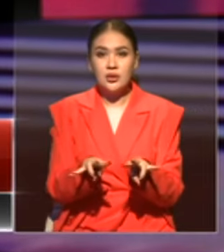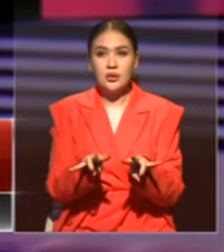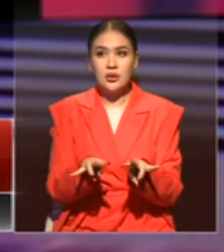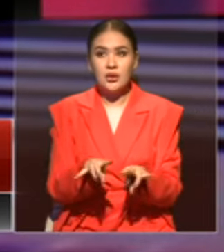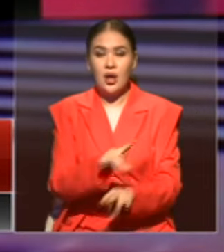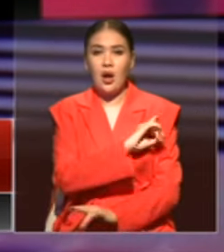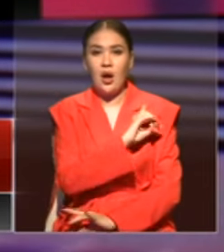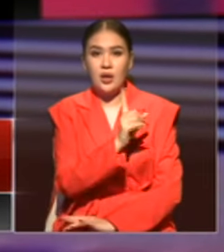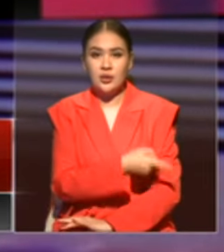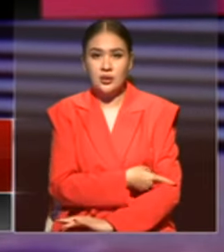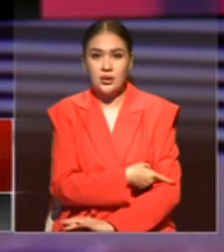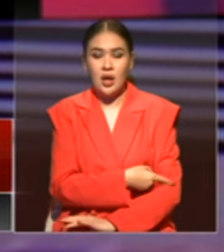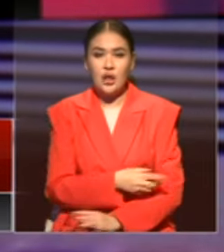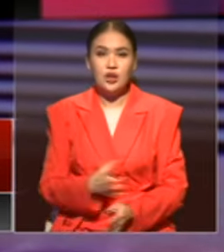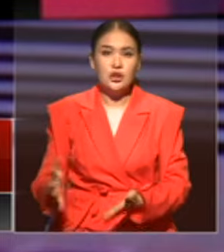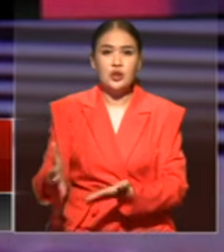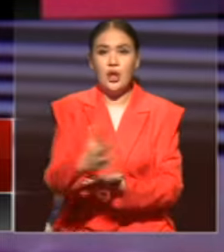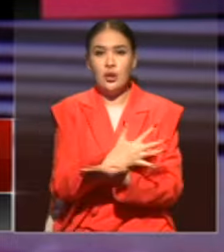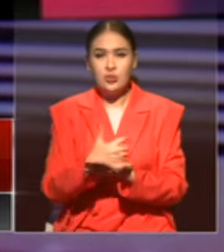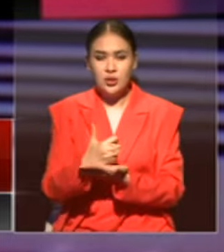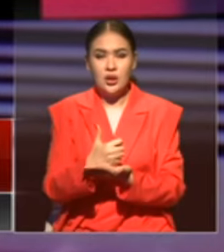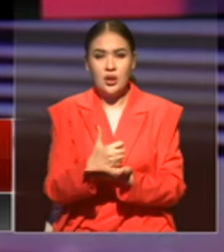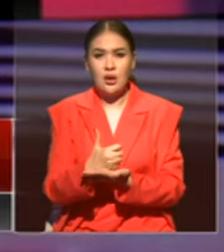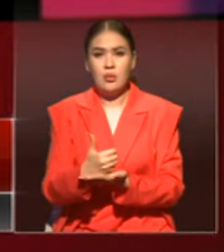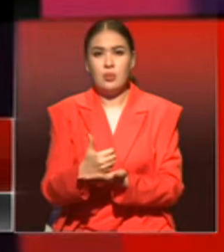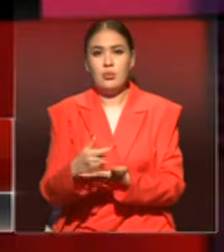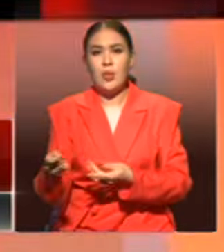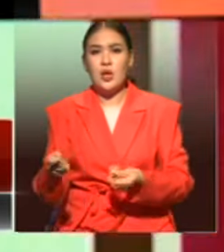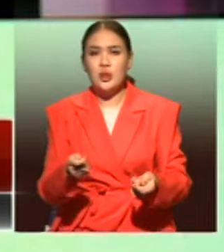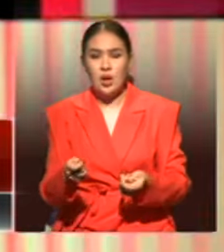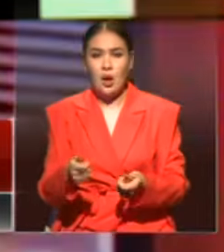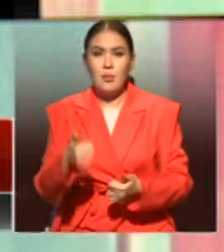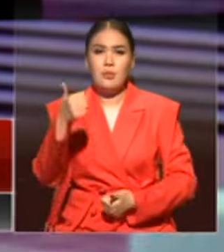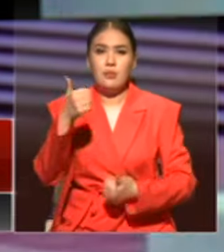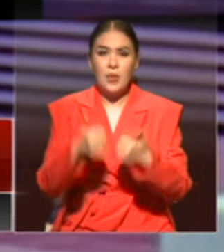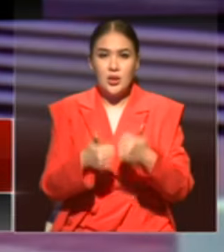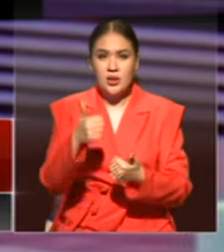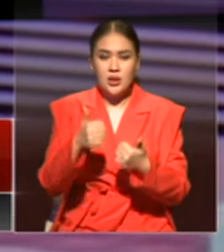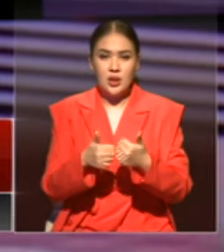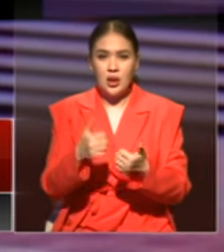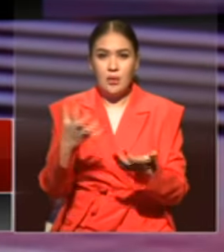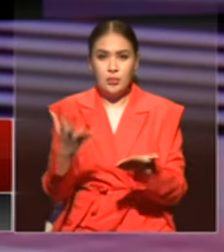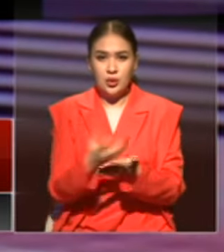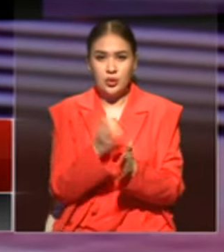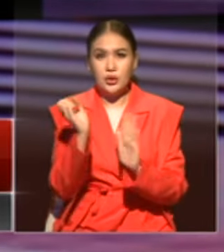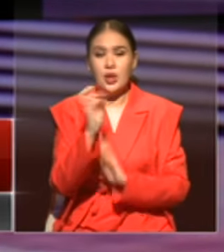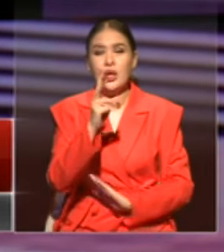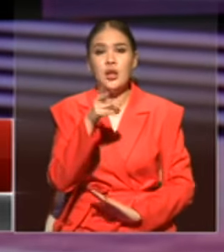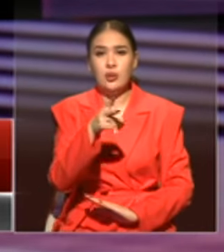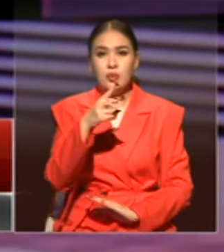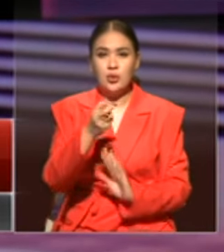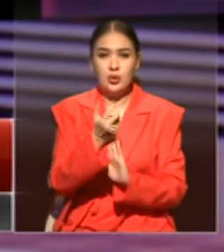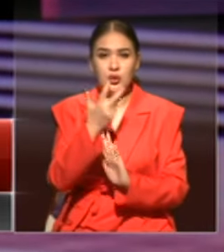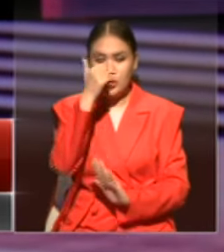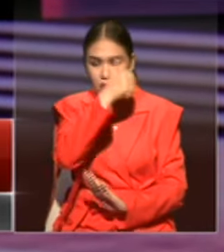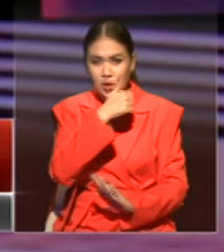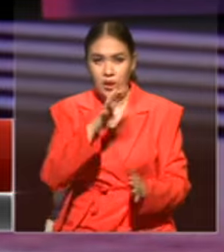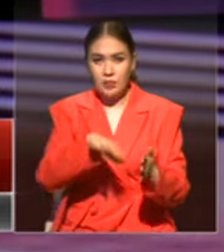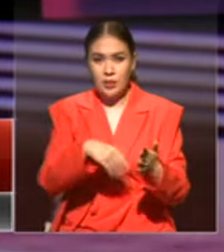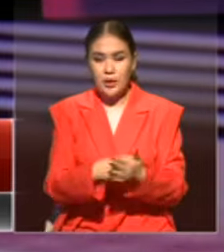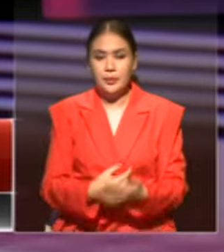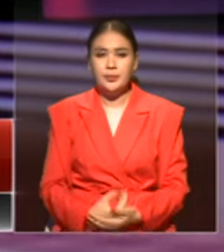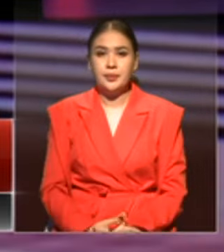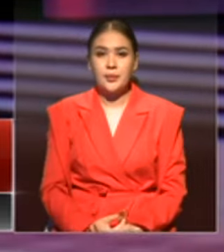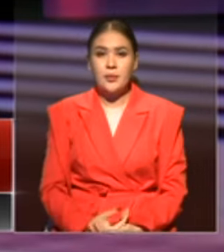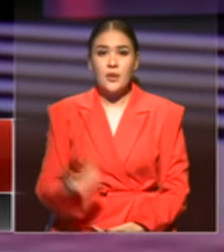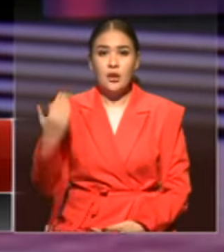қатты қалдықтарды жинауды, оны басқаруды мына неге бәсекелестік ортаға жібердік та 2015 жылдан бері біз қазір оны еге болмай қалдық. Өйткені